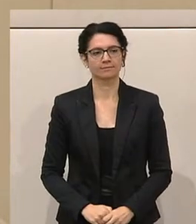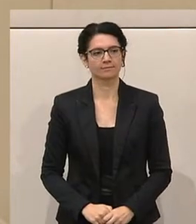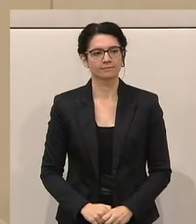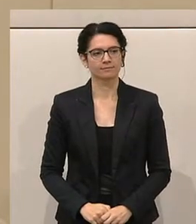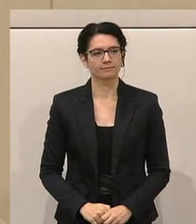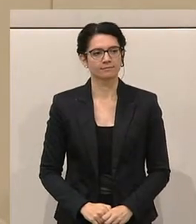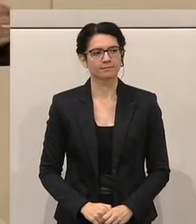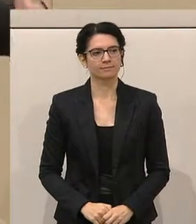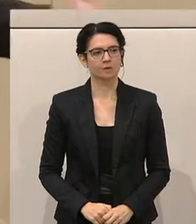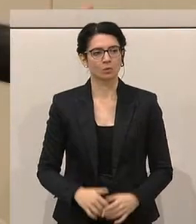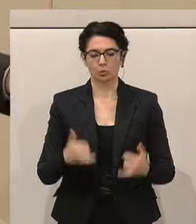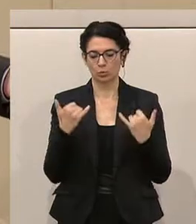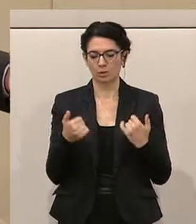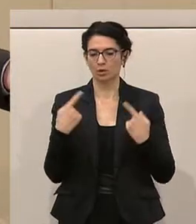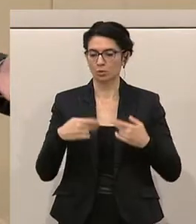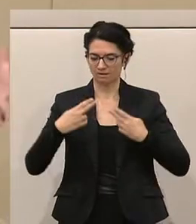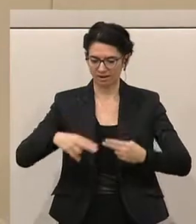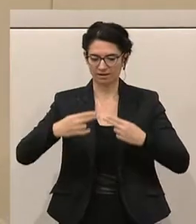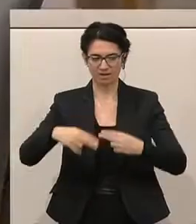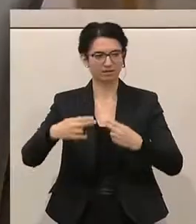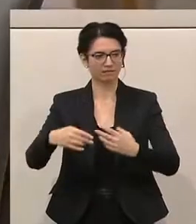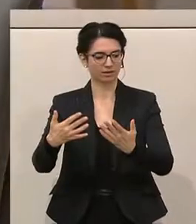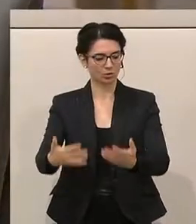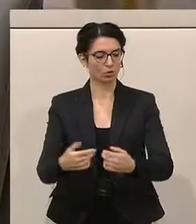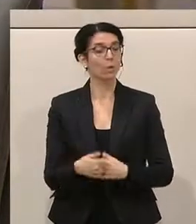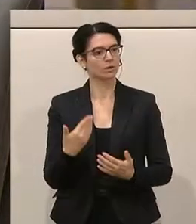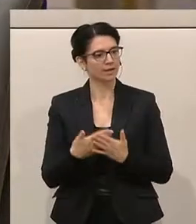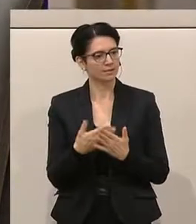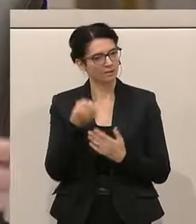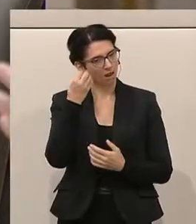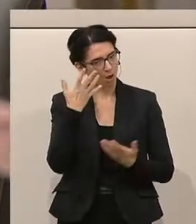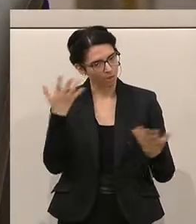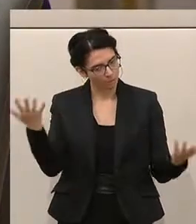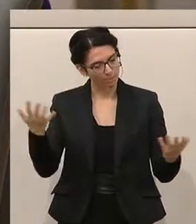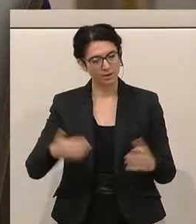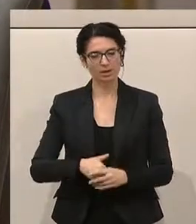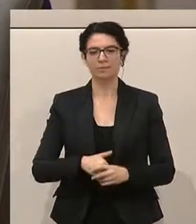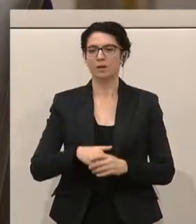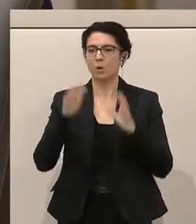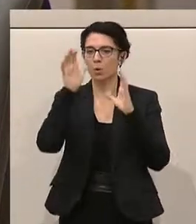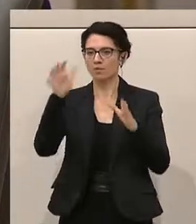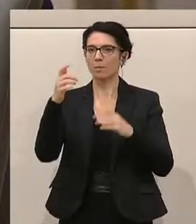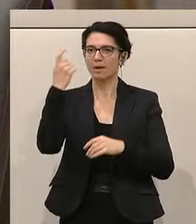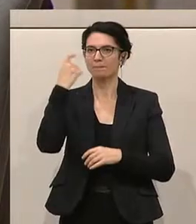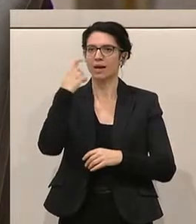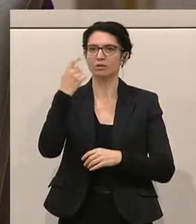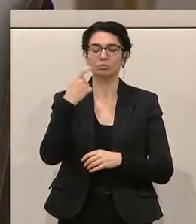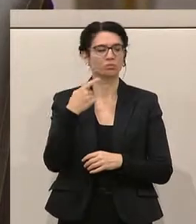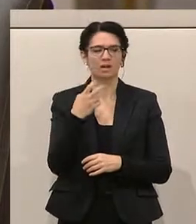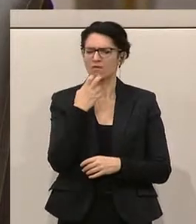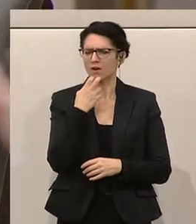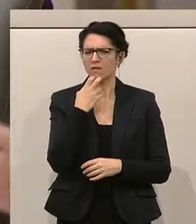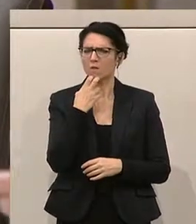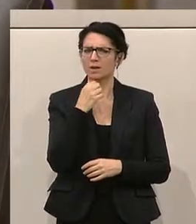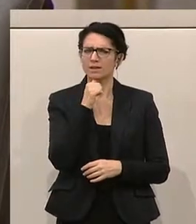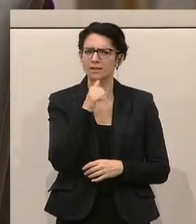Und das soll jetzt heute so weitergehen. Und deshalb, glaube ich, sind wir von der ÖVP der Meinung, das wollen wir nicht, dass